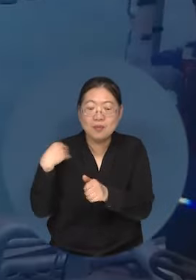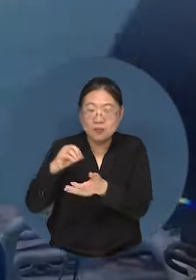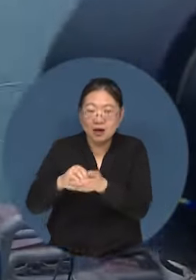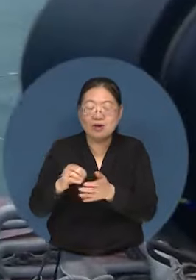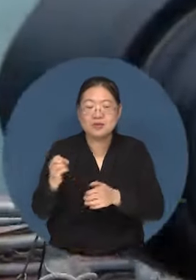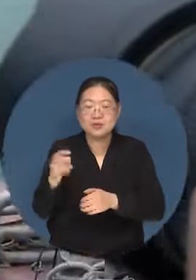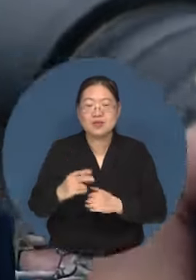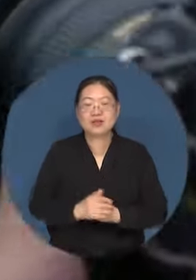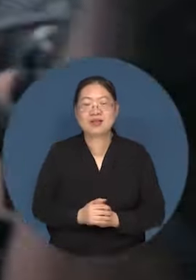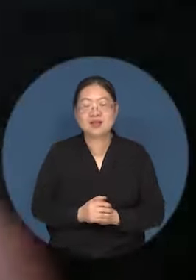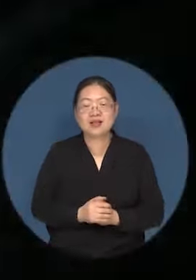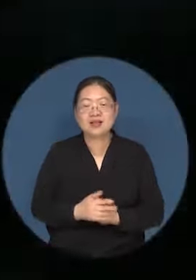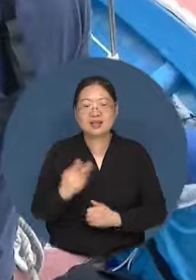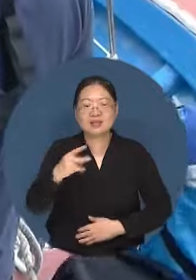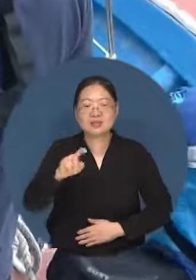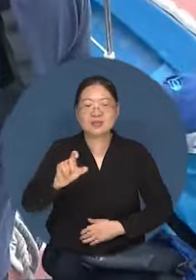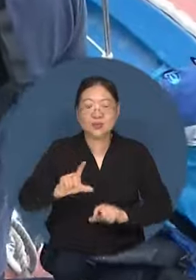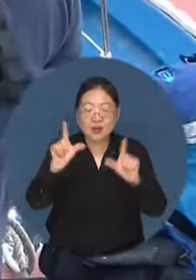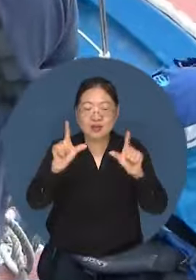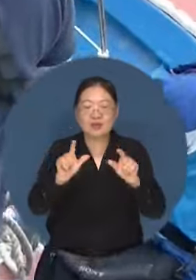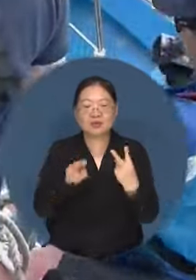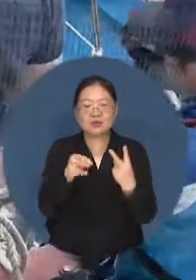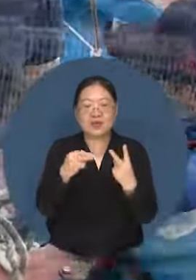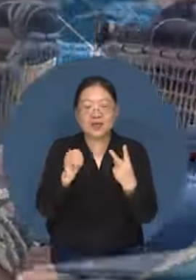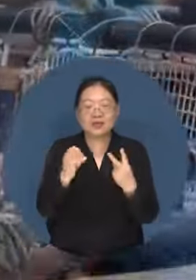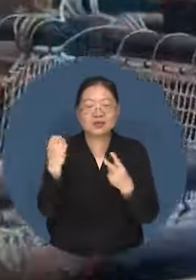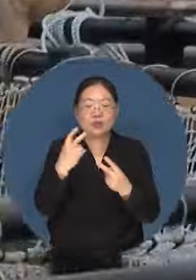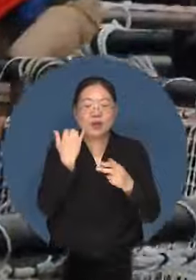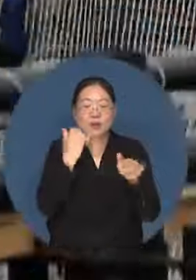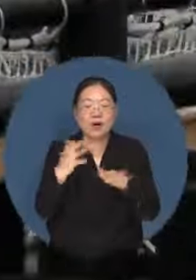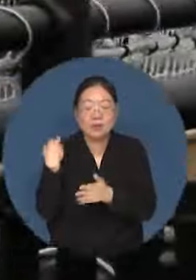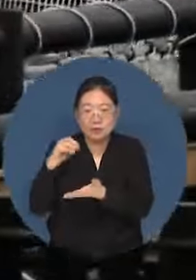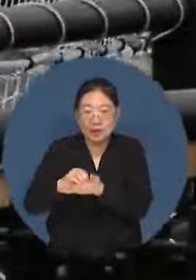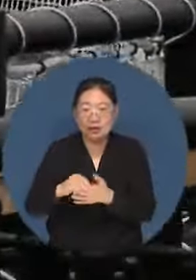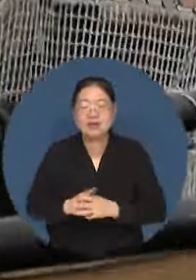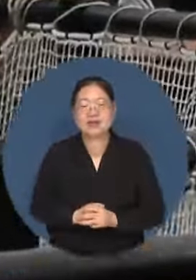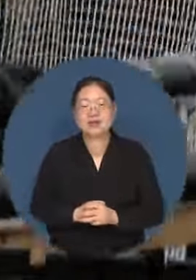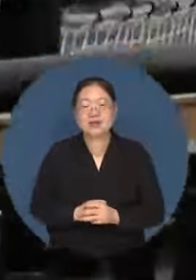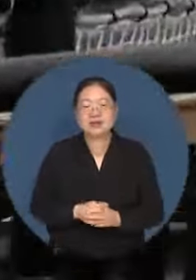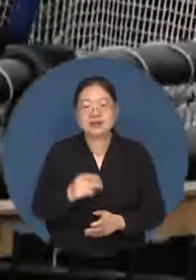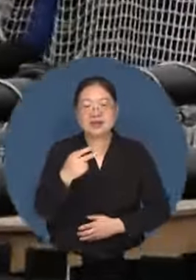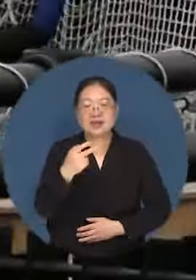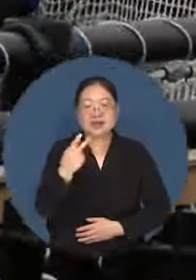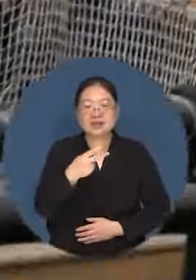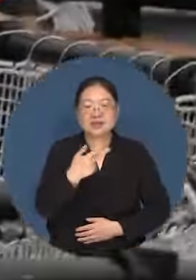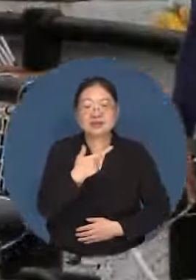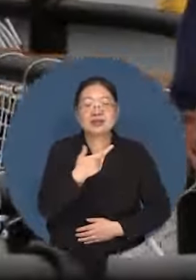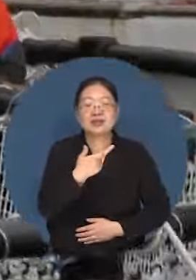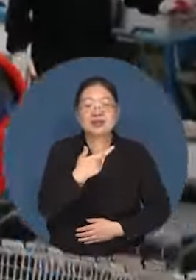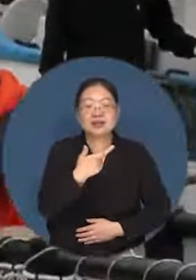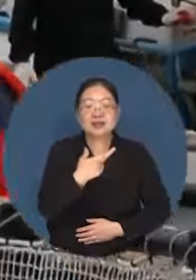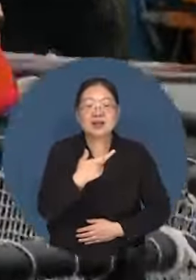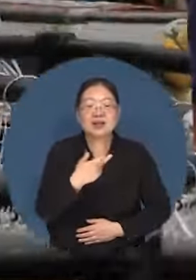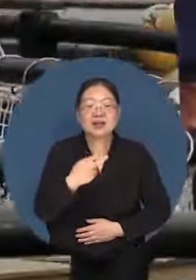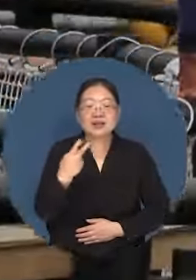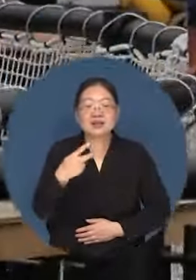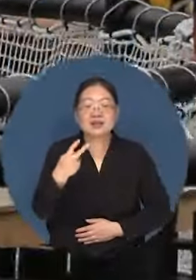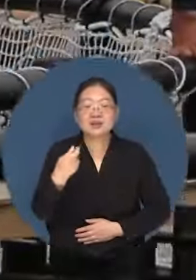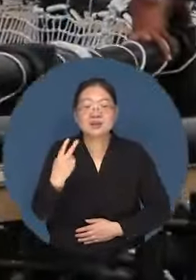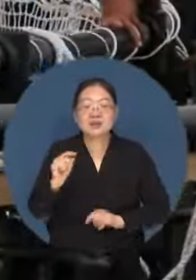마리 태산이 복순이 두 마리가 또 방사됐었고 2017년 그리고 2022년 이렇게 총